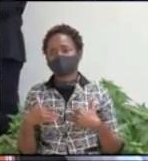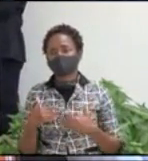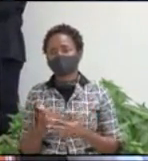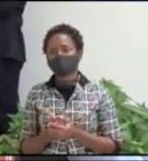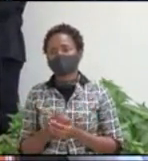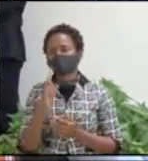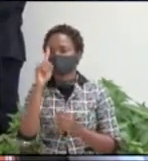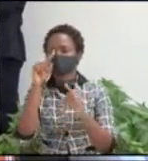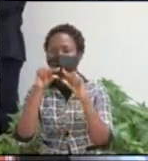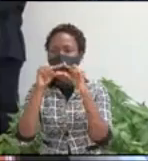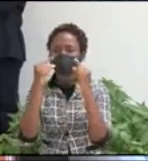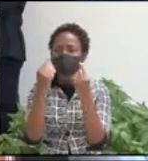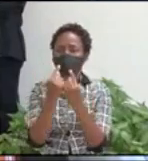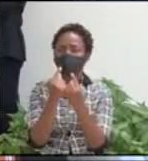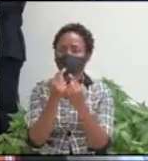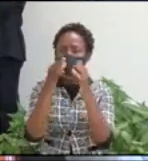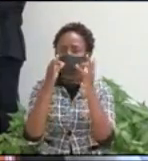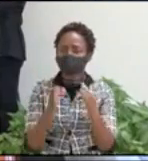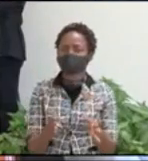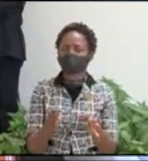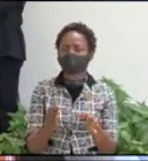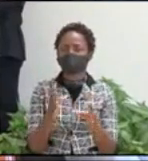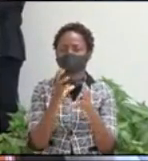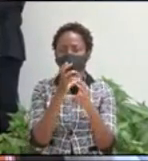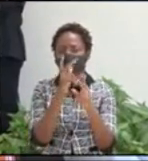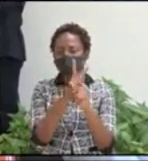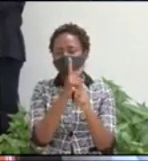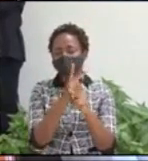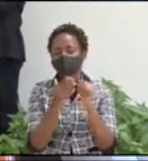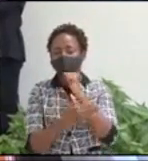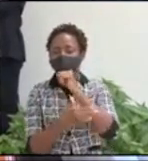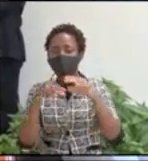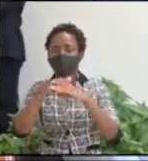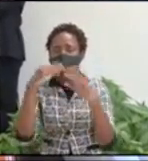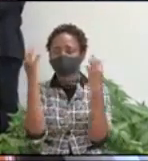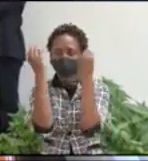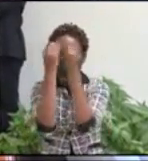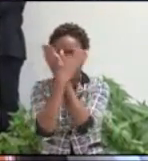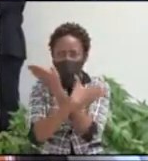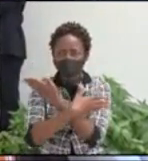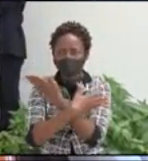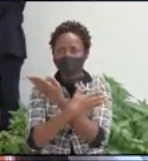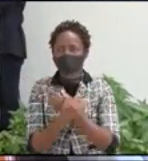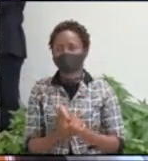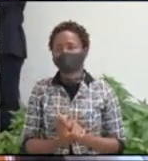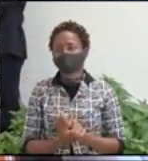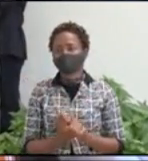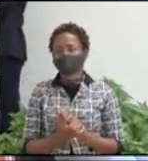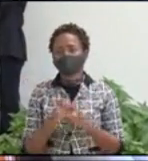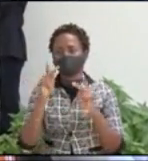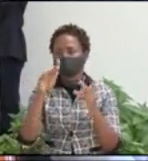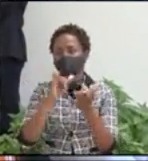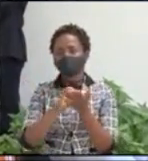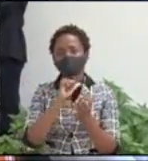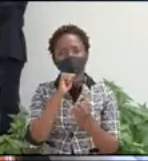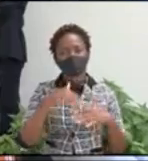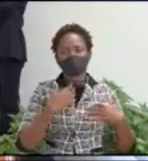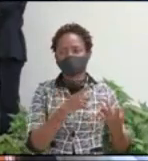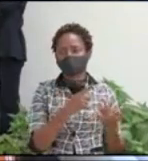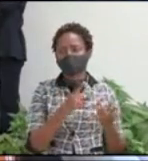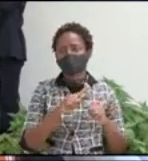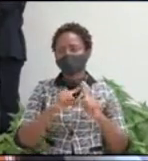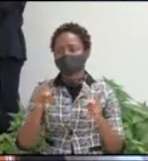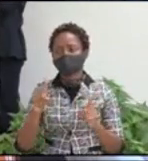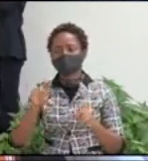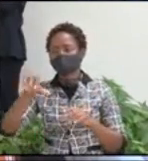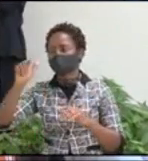un groupe qui décide kembe pays sa nan fè noir. D'ailleurs, kembe l nan fè noir depuis dik d'antan. C'est yo pa kontan. Mais majorité peuple la, moun